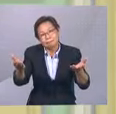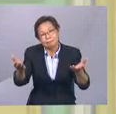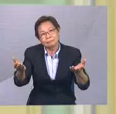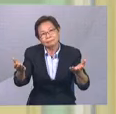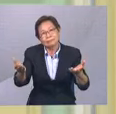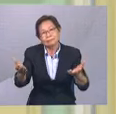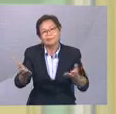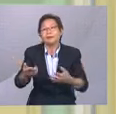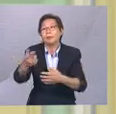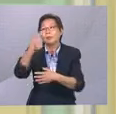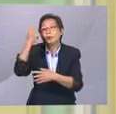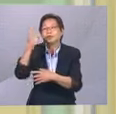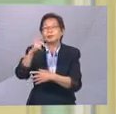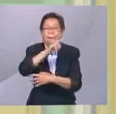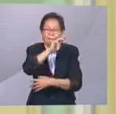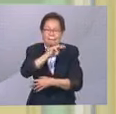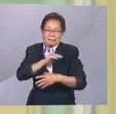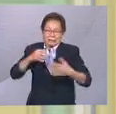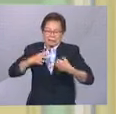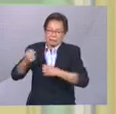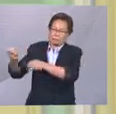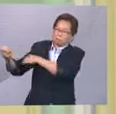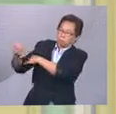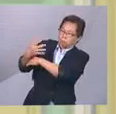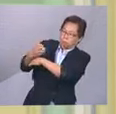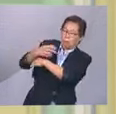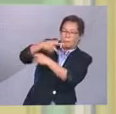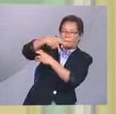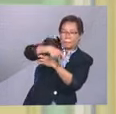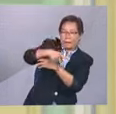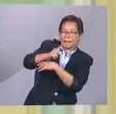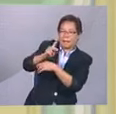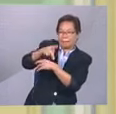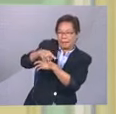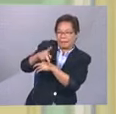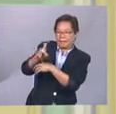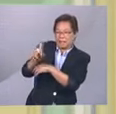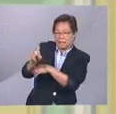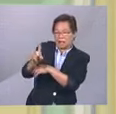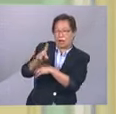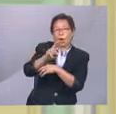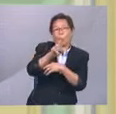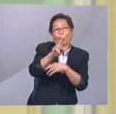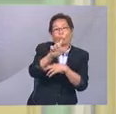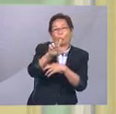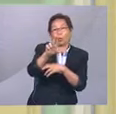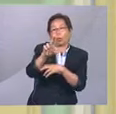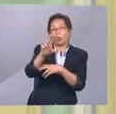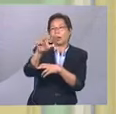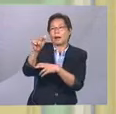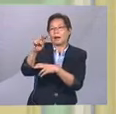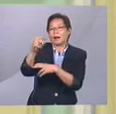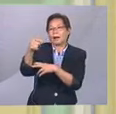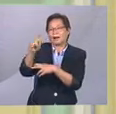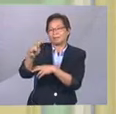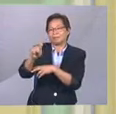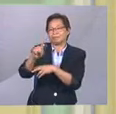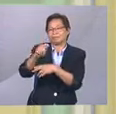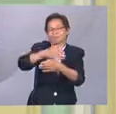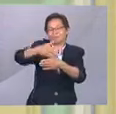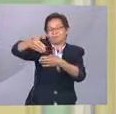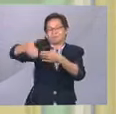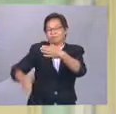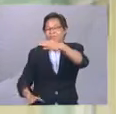di atas nasihat Menteri Kesehatan bike PD perulangan Dita market